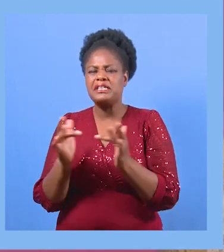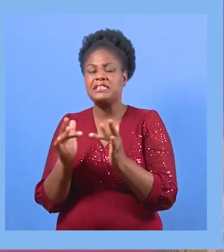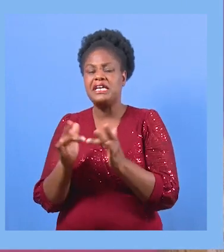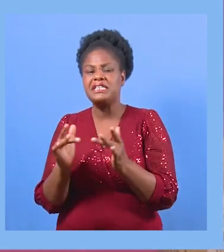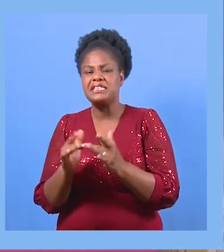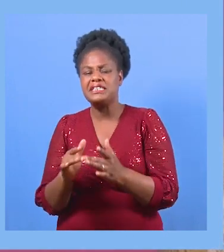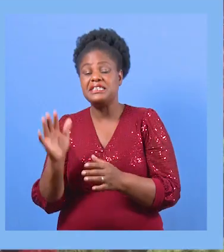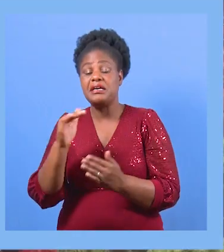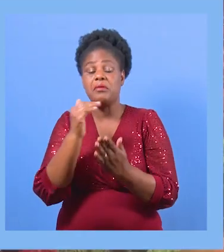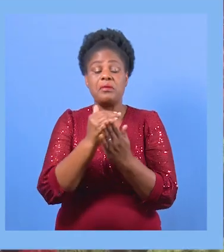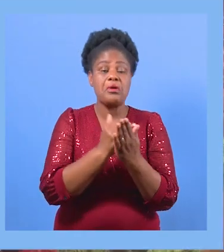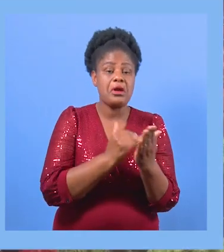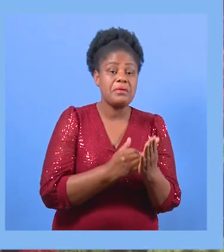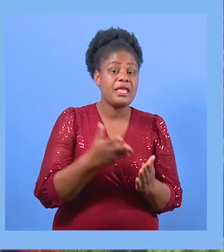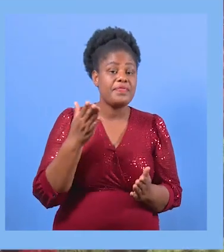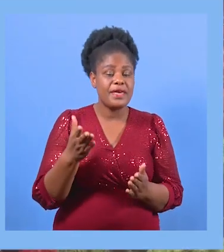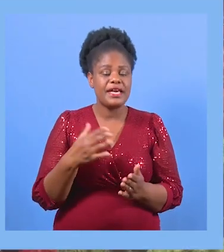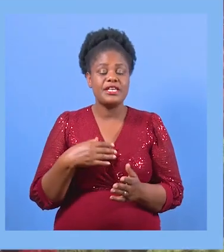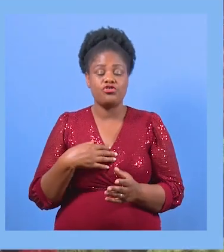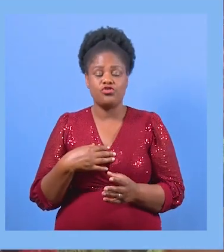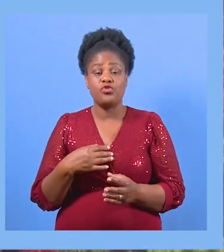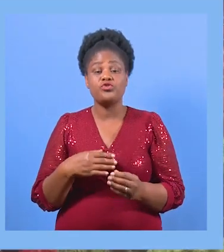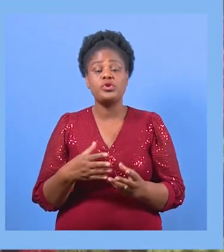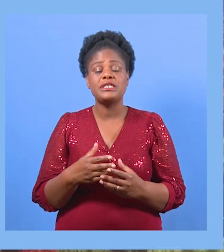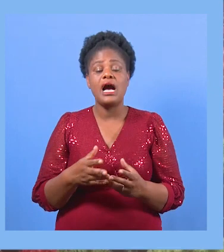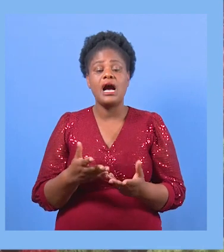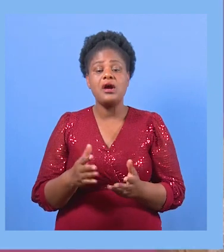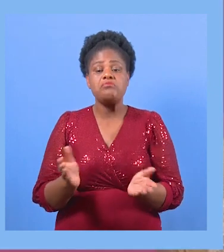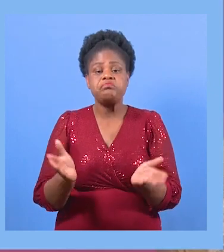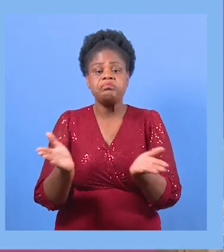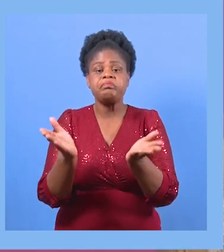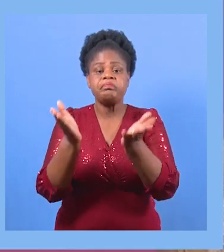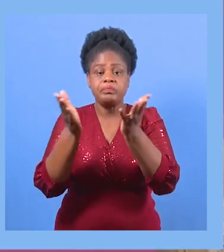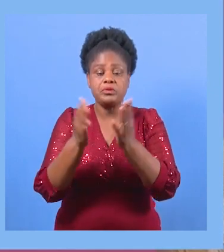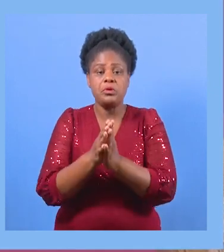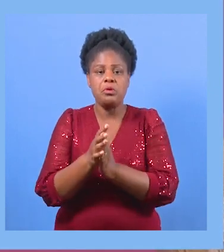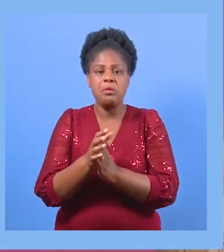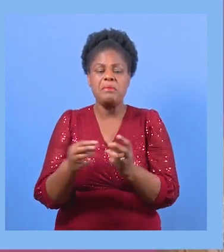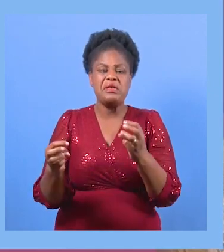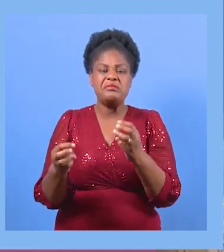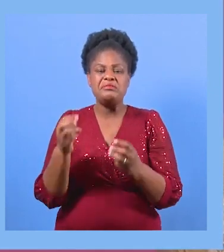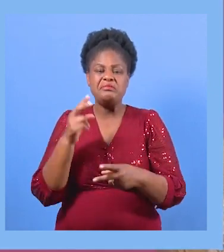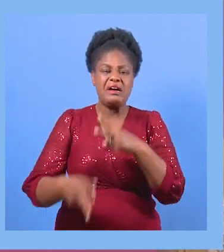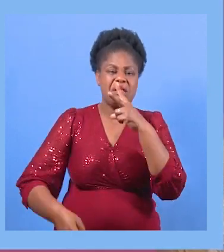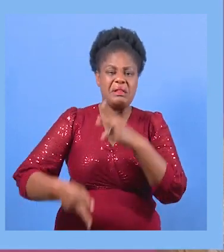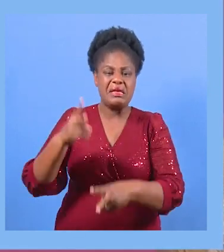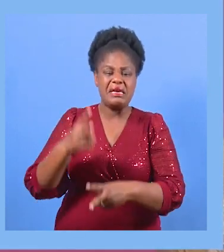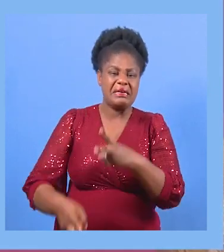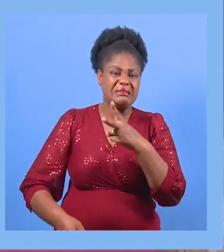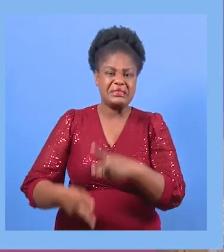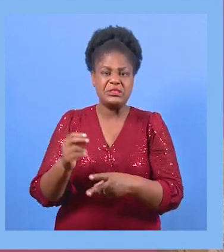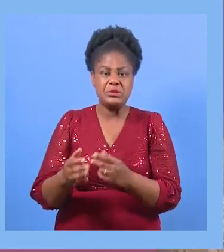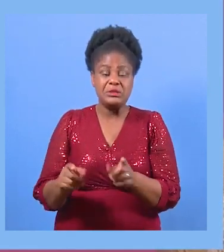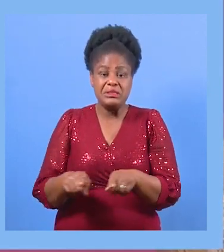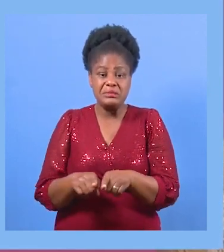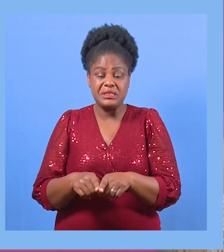zvichinzi ngazviende mberi, zvinokurudzira mhirizhonga dzakadaro dzichiitika. Zvingava ari mafirimu chaivo anenge aine mhirizhonga